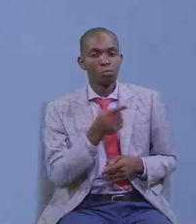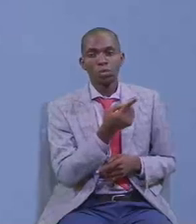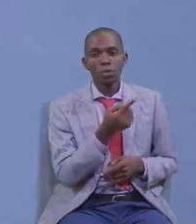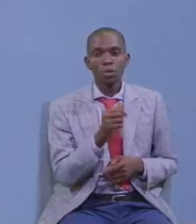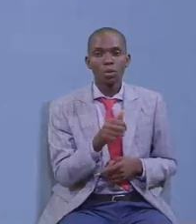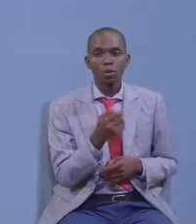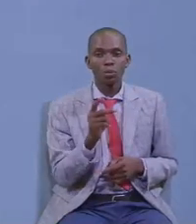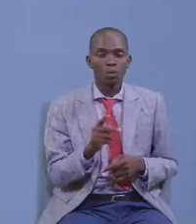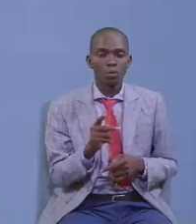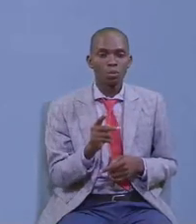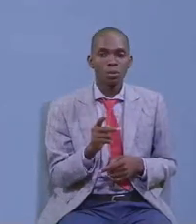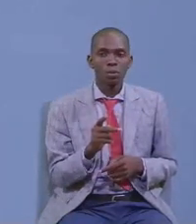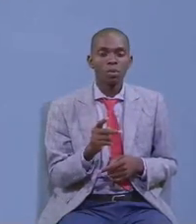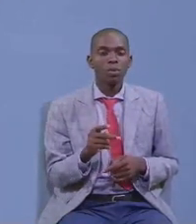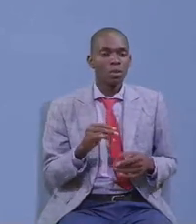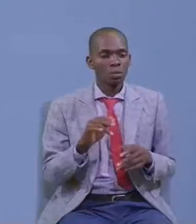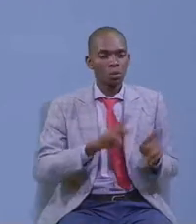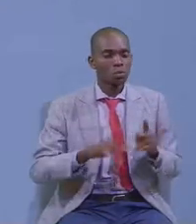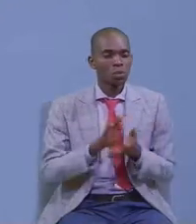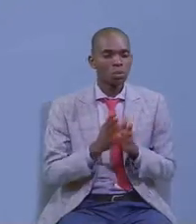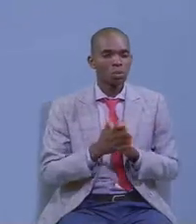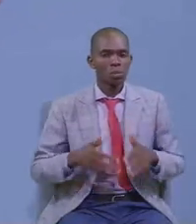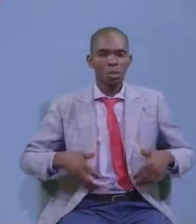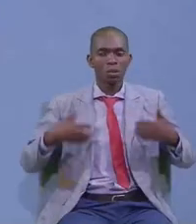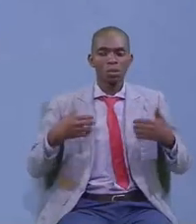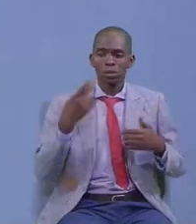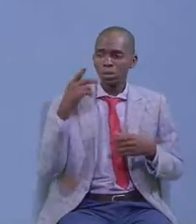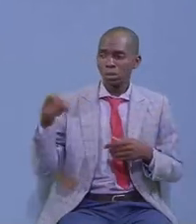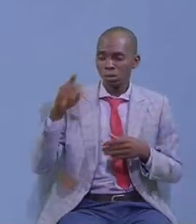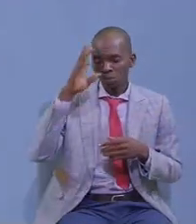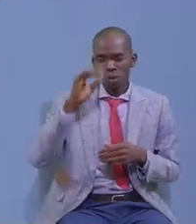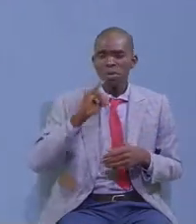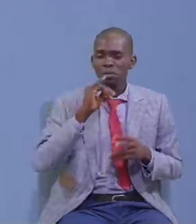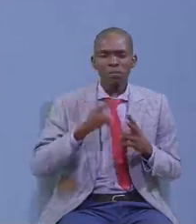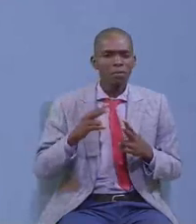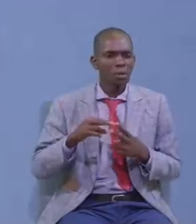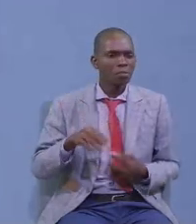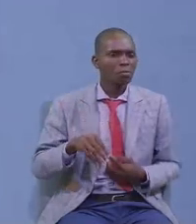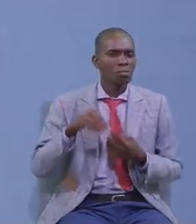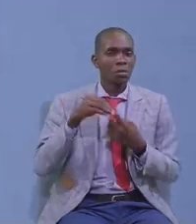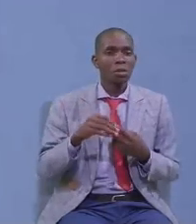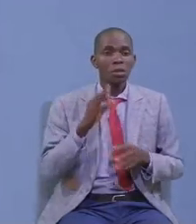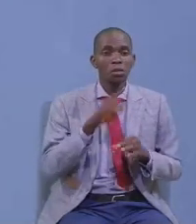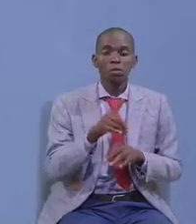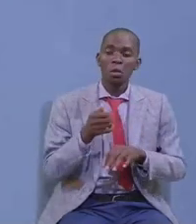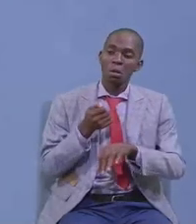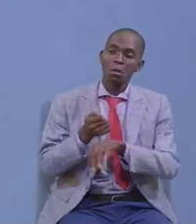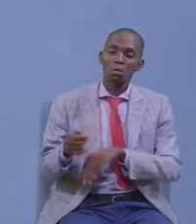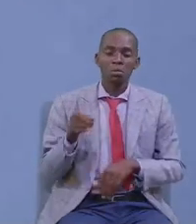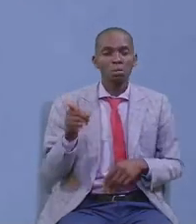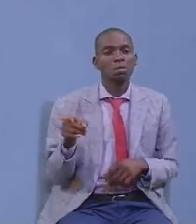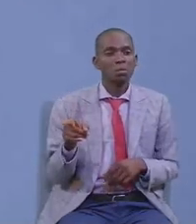ils se fâchent. Ah, cet homme est particulier. Tu l'insultes.